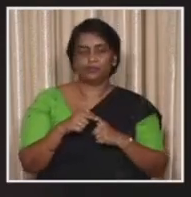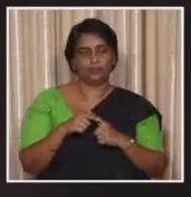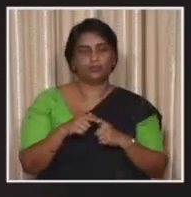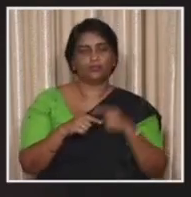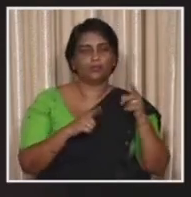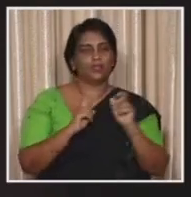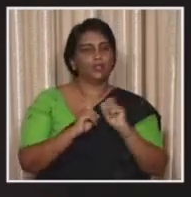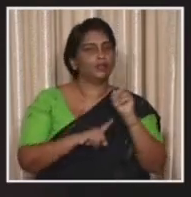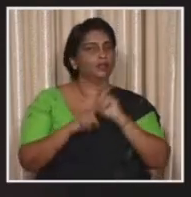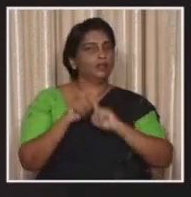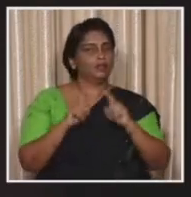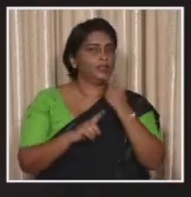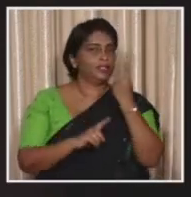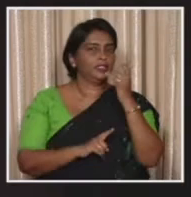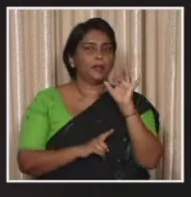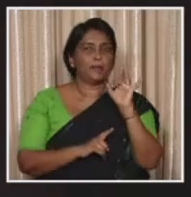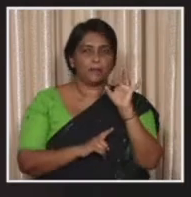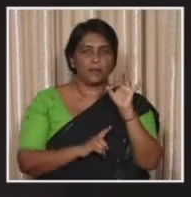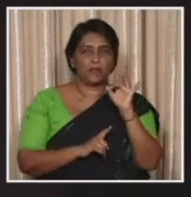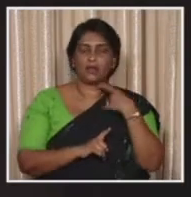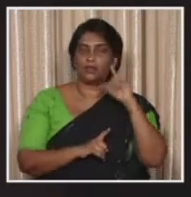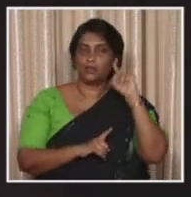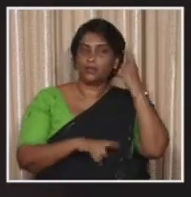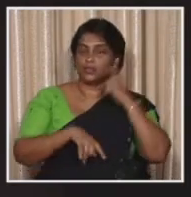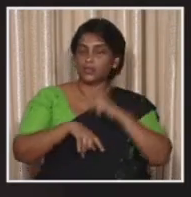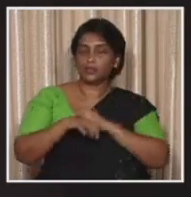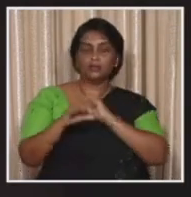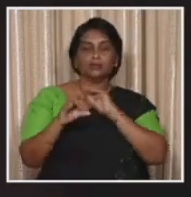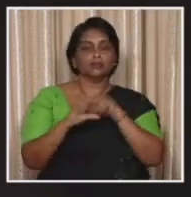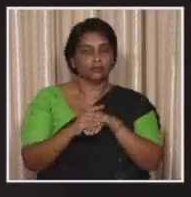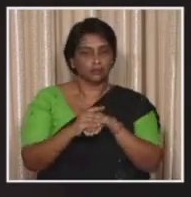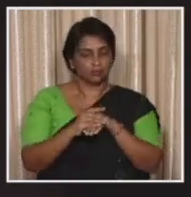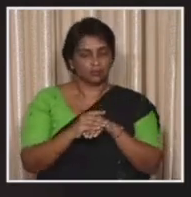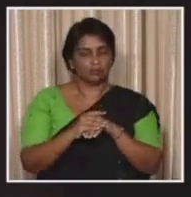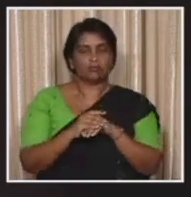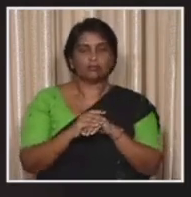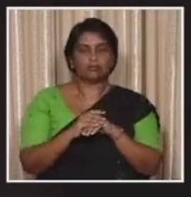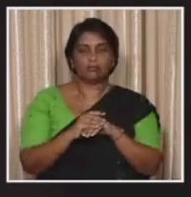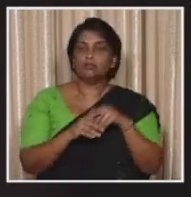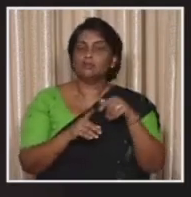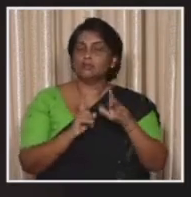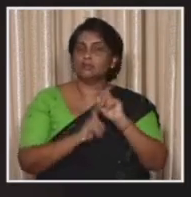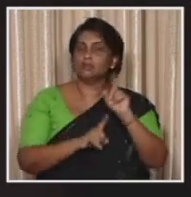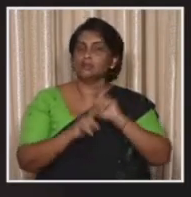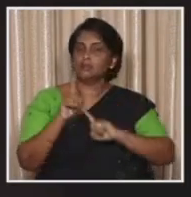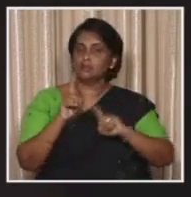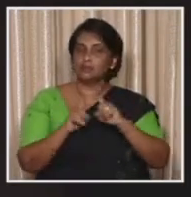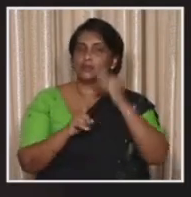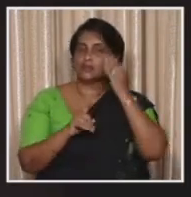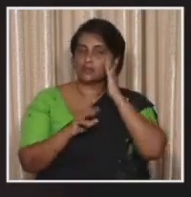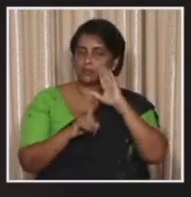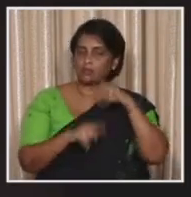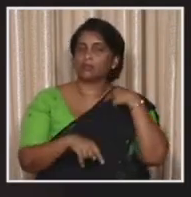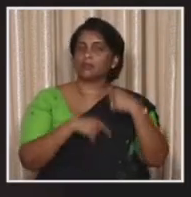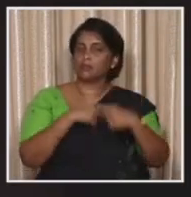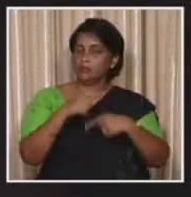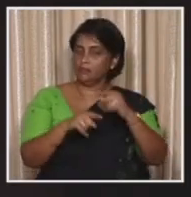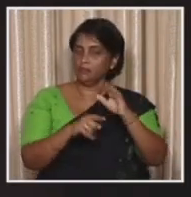මේ පාර්ලිමේන්තුව වල 2015 අපි පළවෙනි වතාවට එනකොට මේ පාර්ලිමේන්තුවේ සම්ප්‍රදායක්